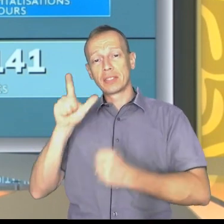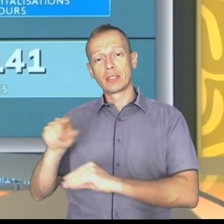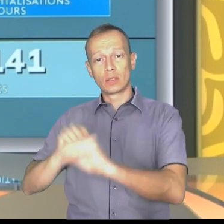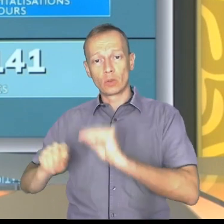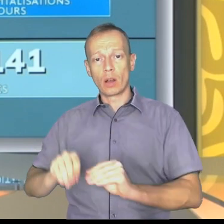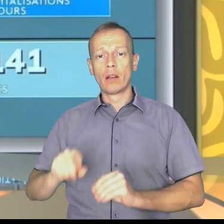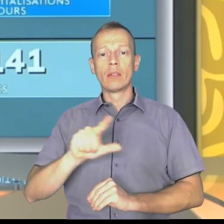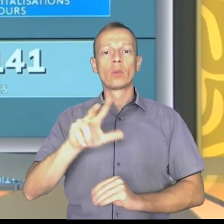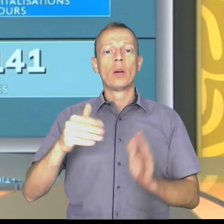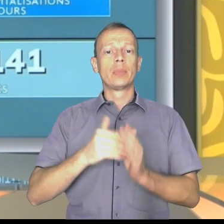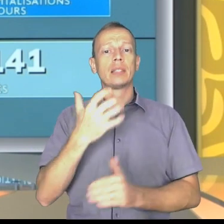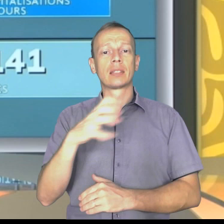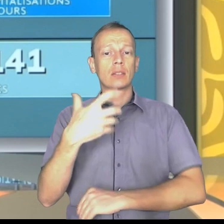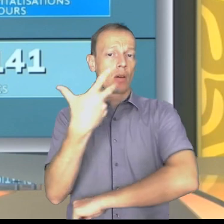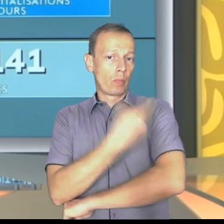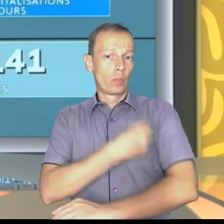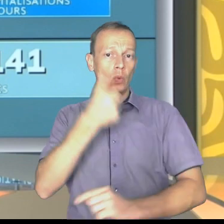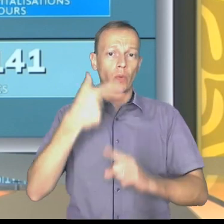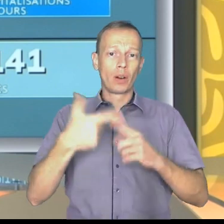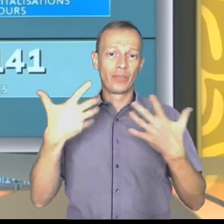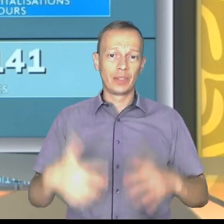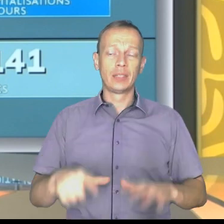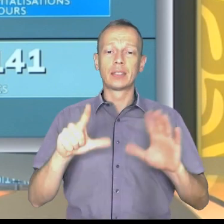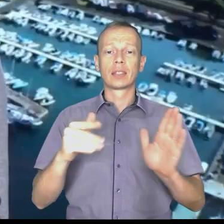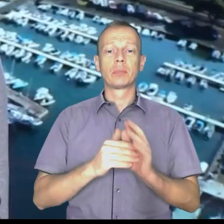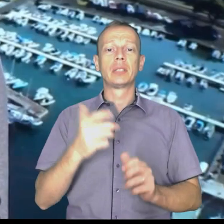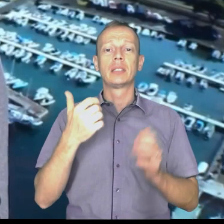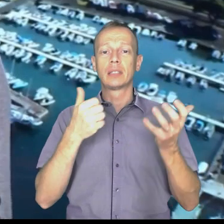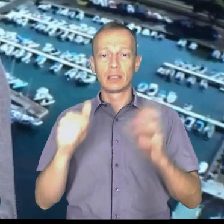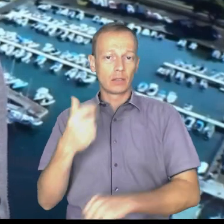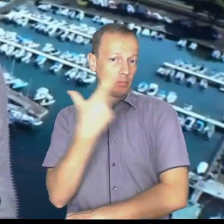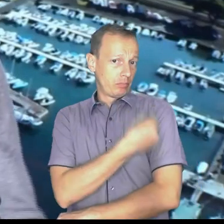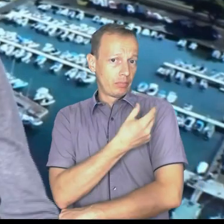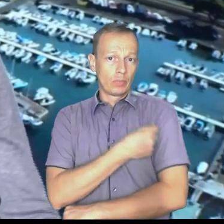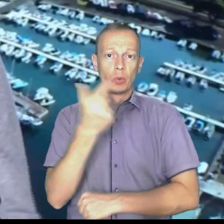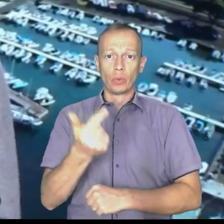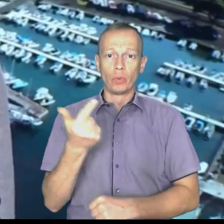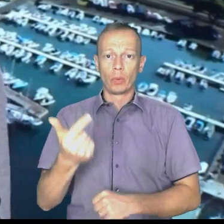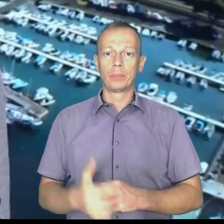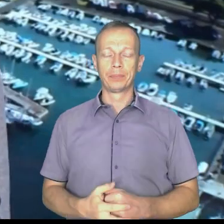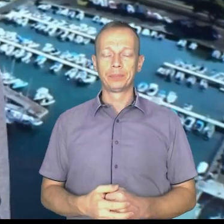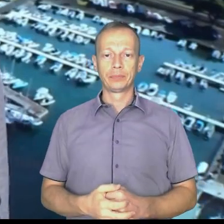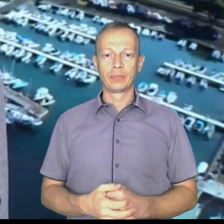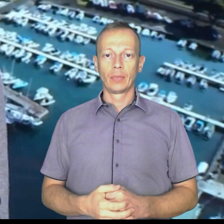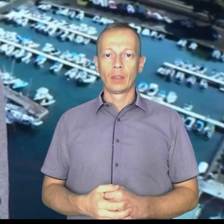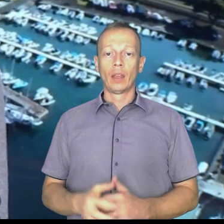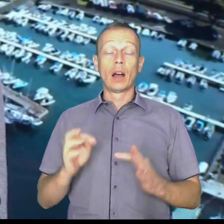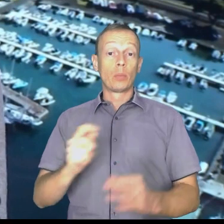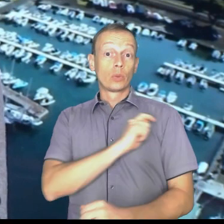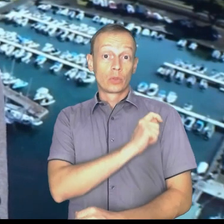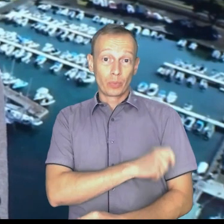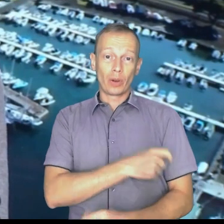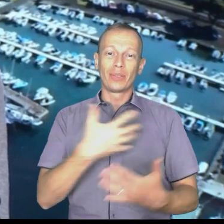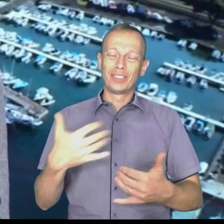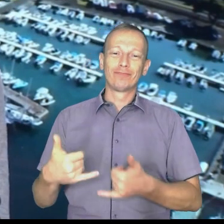23 500 personnes ont reçu la première dose de vaccin et plus de 7 600 la deuxième. En sport, la remise des prix de